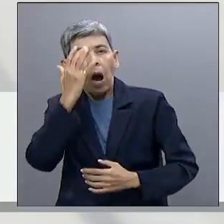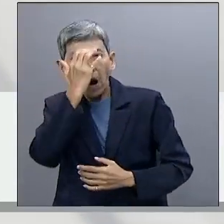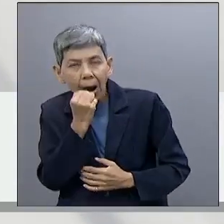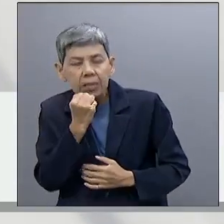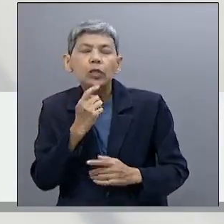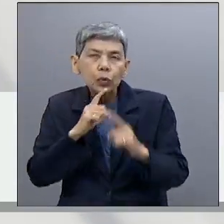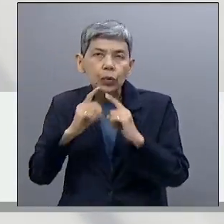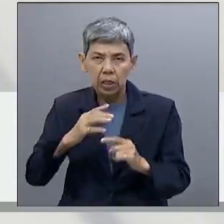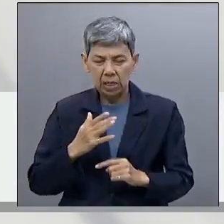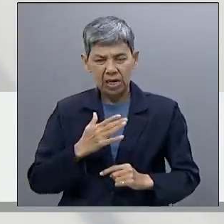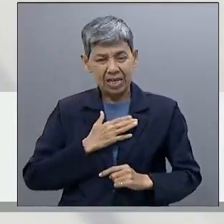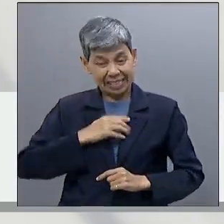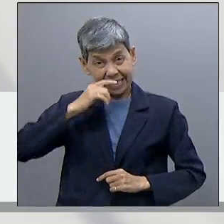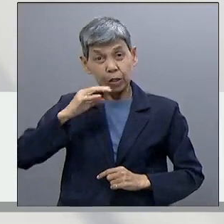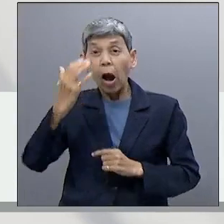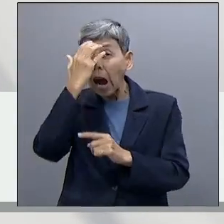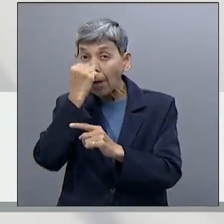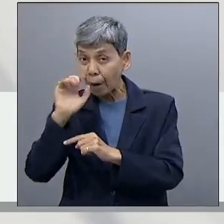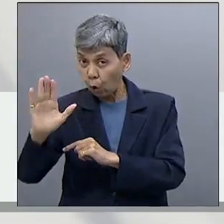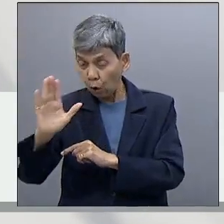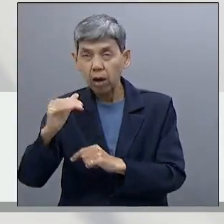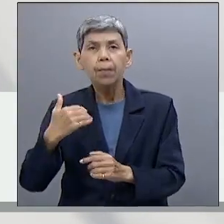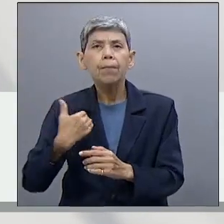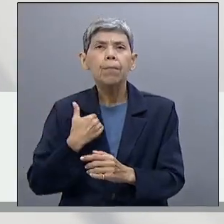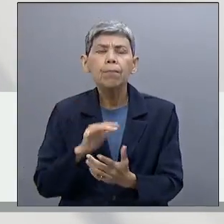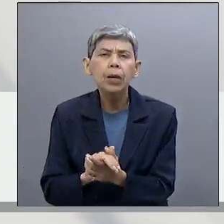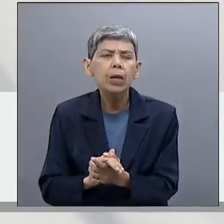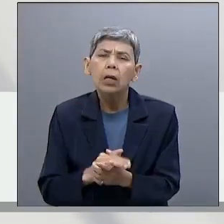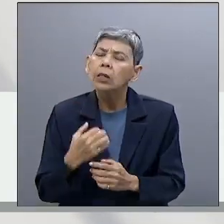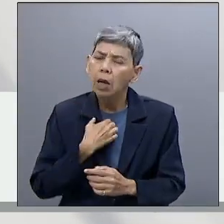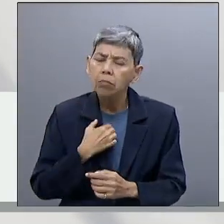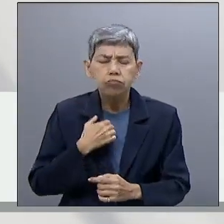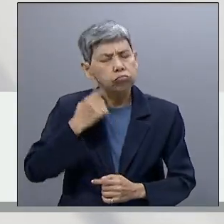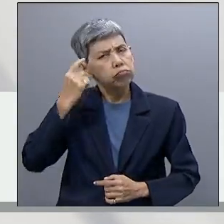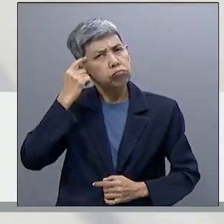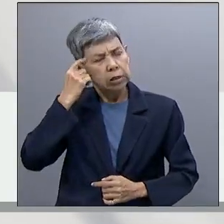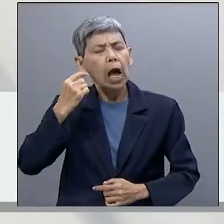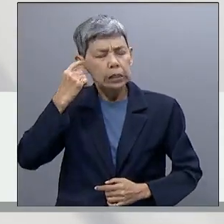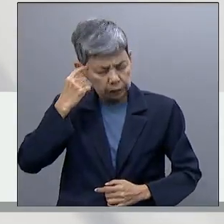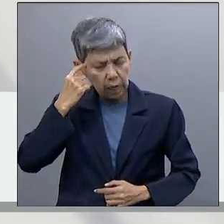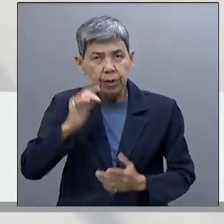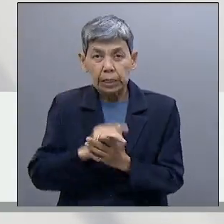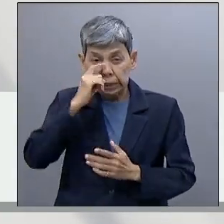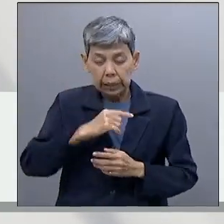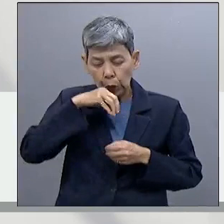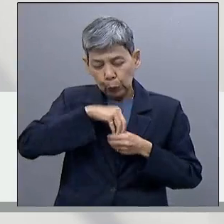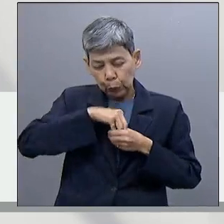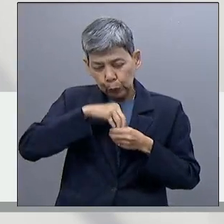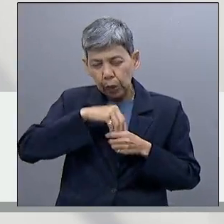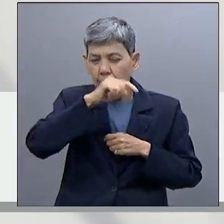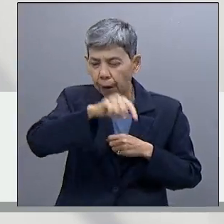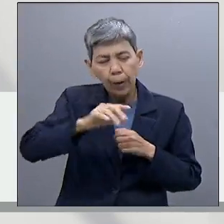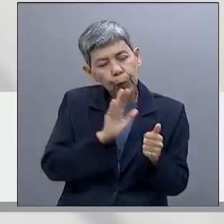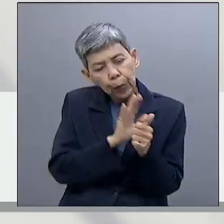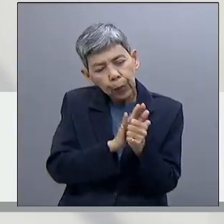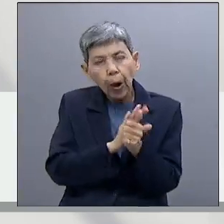ราทางฝั่งของฮามาสเนี่ยได้หยิบยกอะไรมาที่ทำให้เราได้เชื่อมั่นได้ว่าคนไทยยังคงได้รับการดู